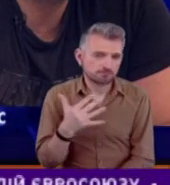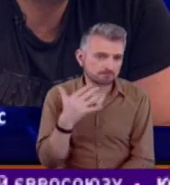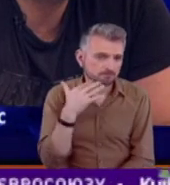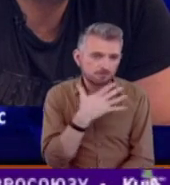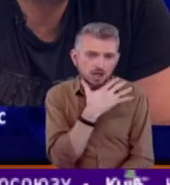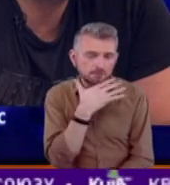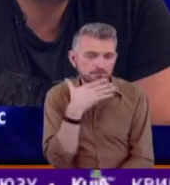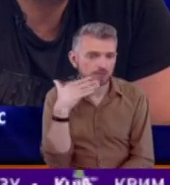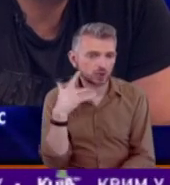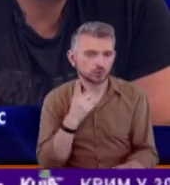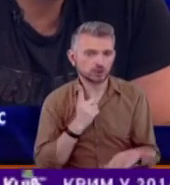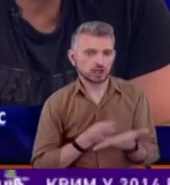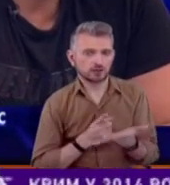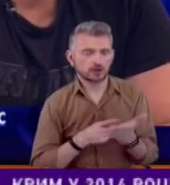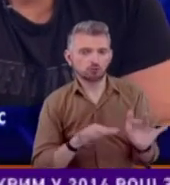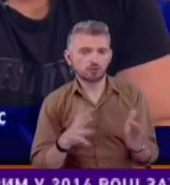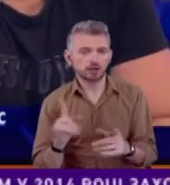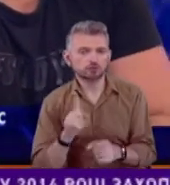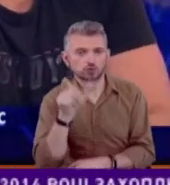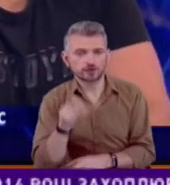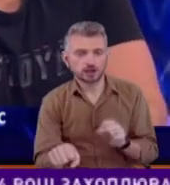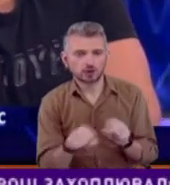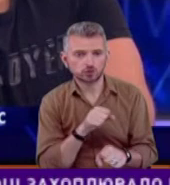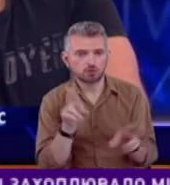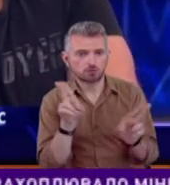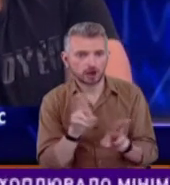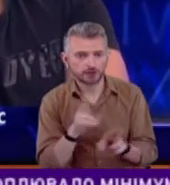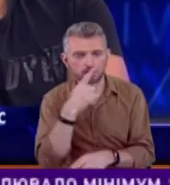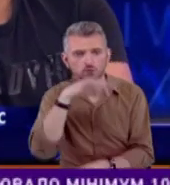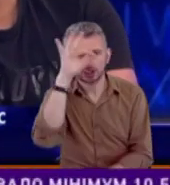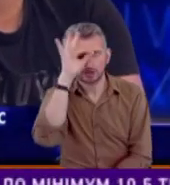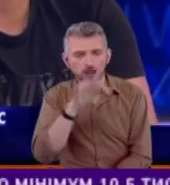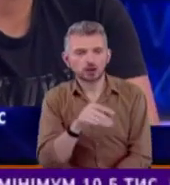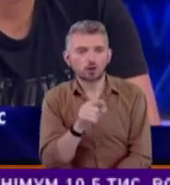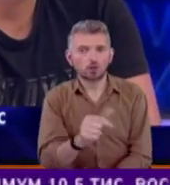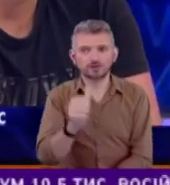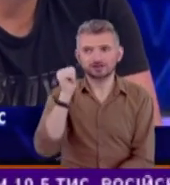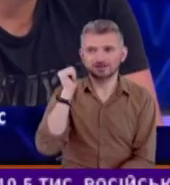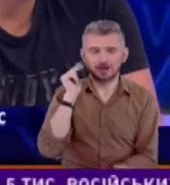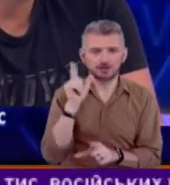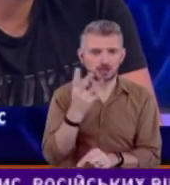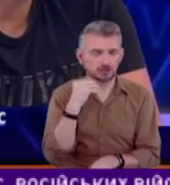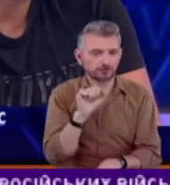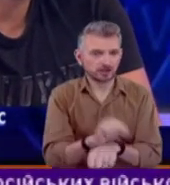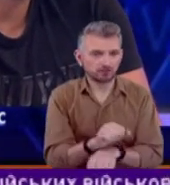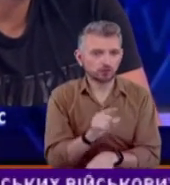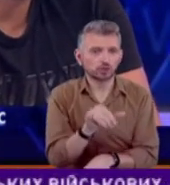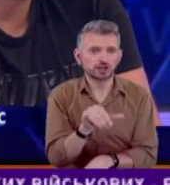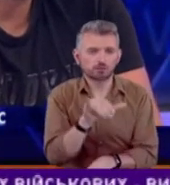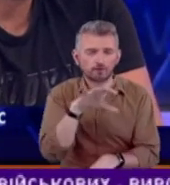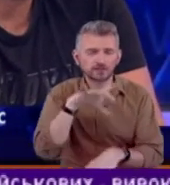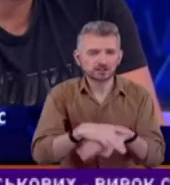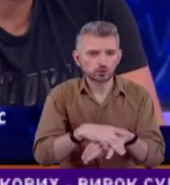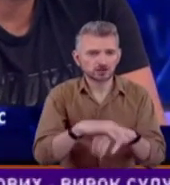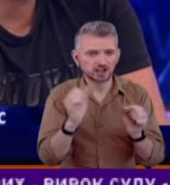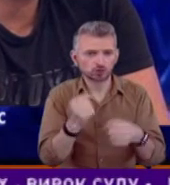массу доказательных моментов, что человек нарушил правила, полицейский ведь он сзади едет, когда останавливает. У него фиксируется